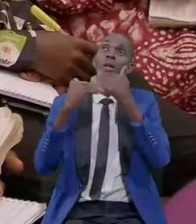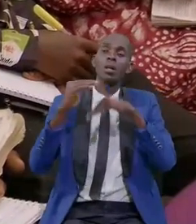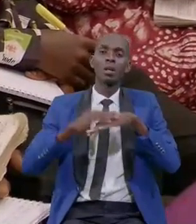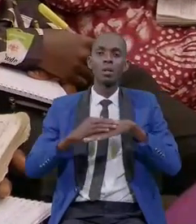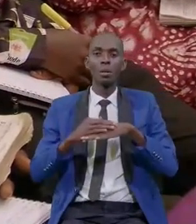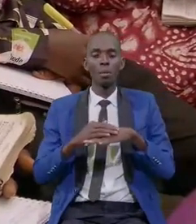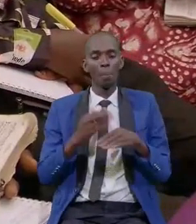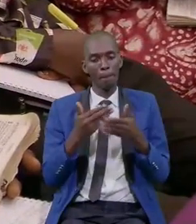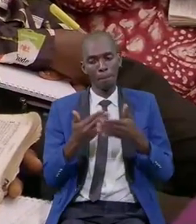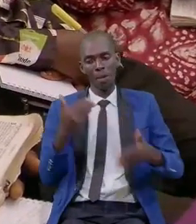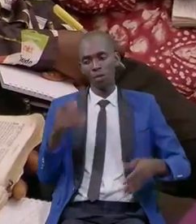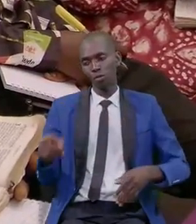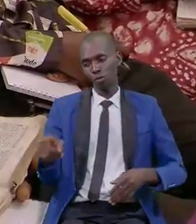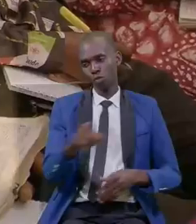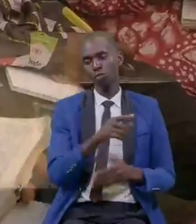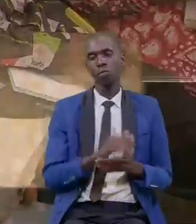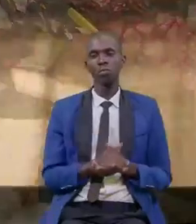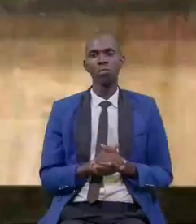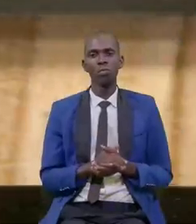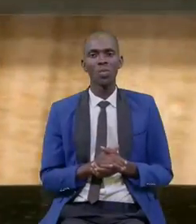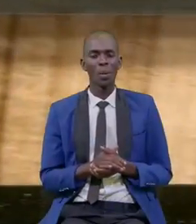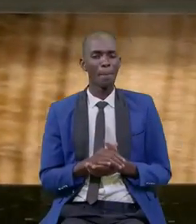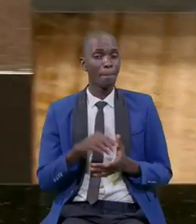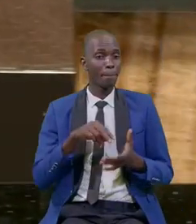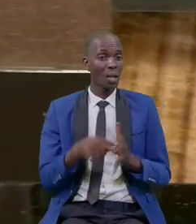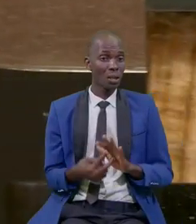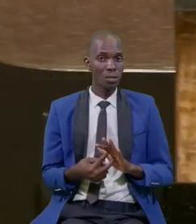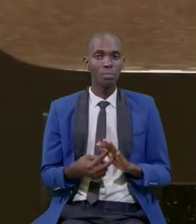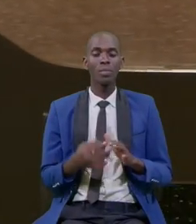de Dieu, à commencer,